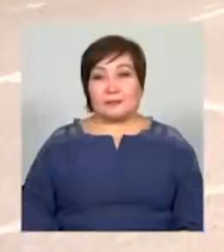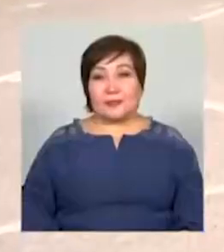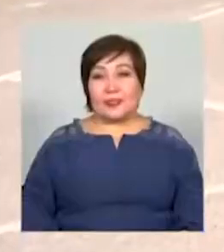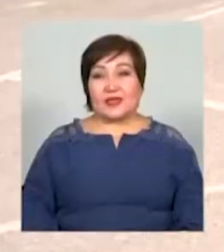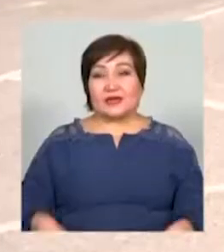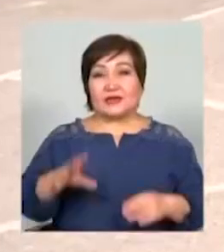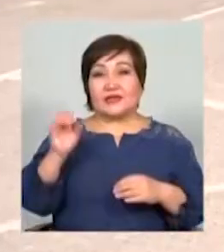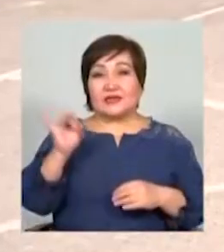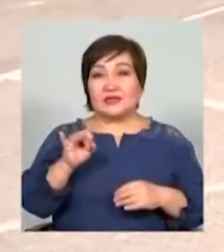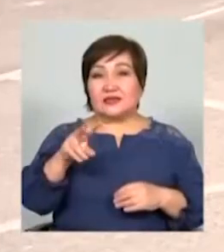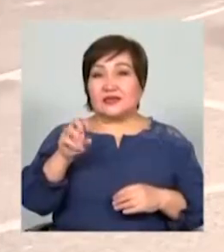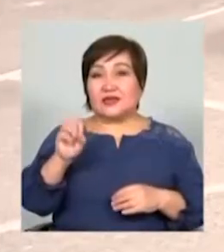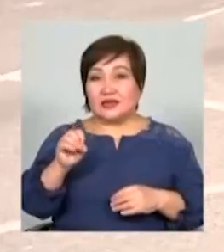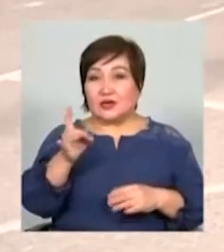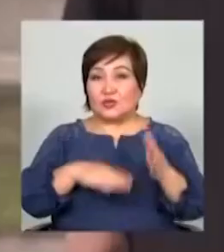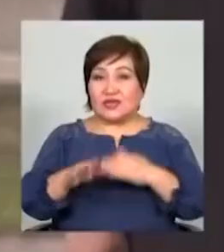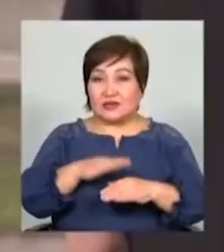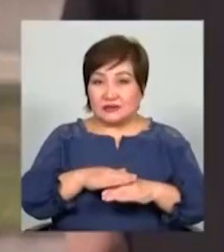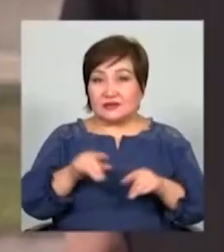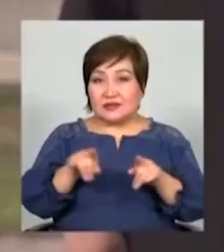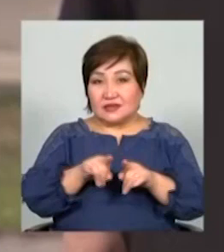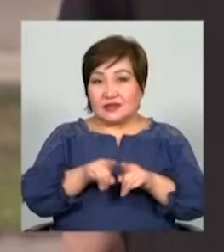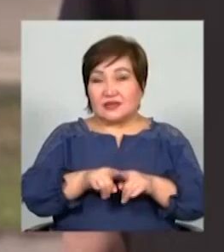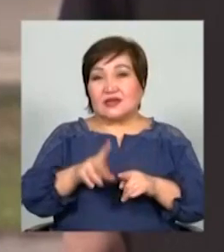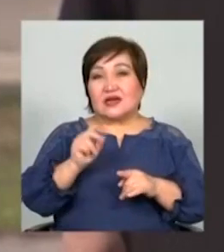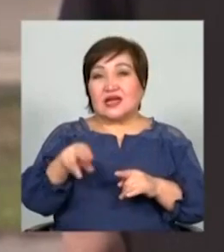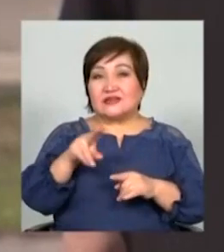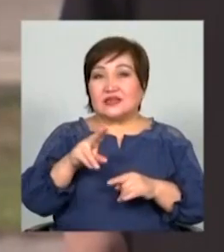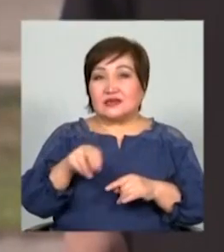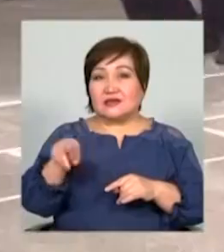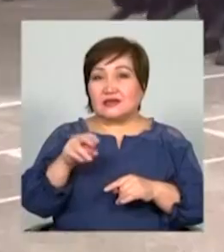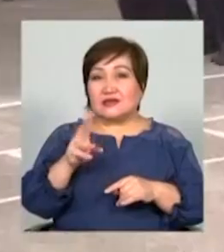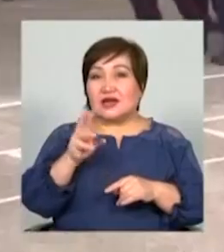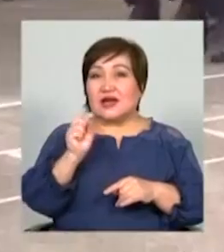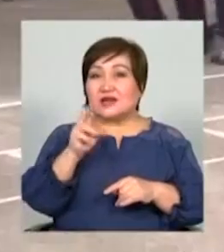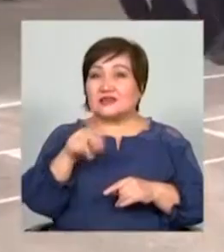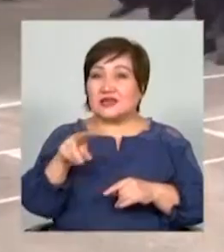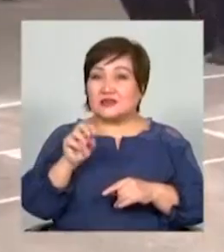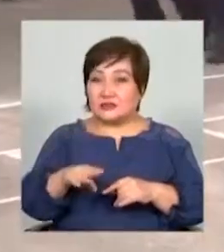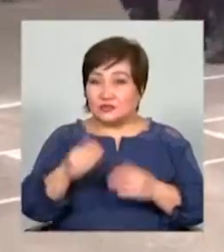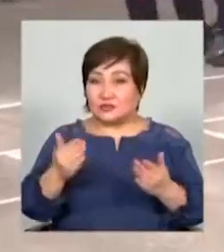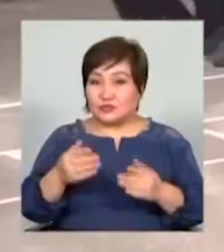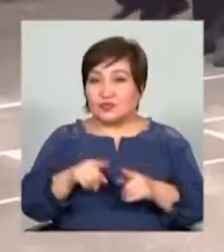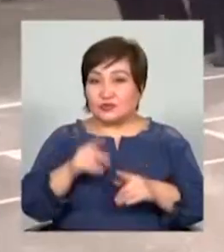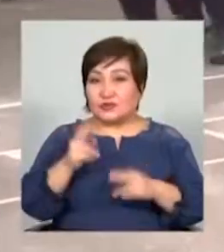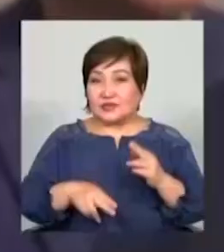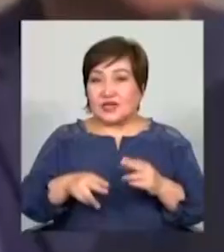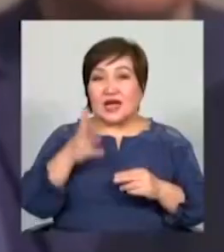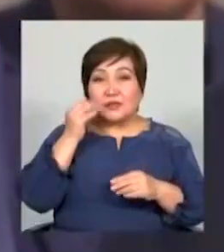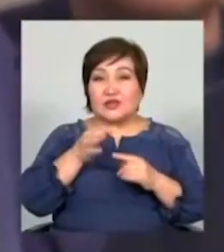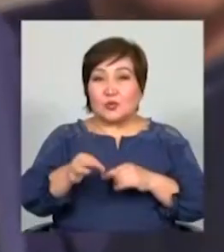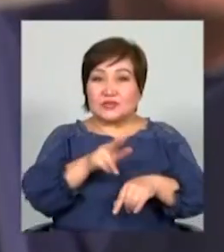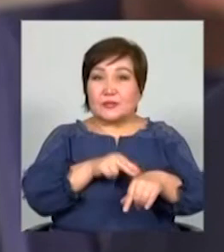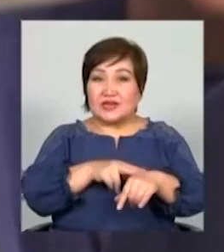Әли ауданы өтеген Батыр кенті орта мектептерінің кадет сыныптары үшін бүгін айтулы күн. Себебі Алматы облысы полиция департаментінің